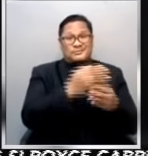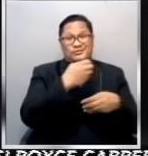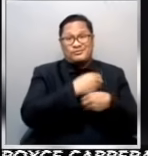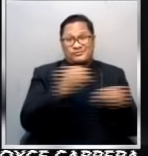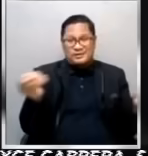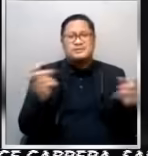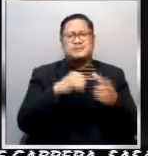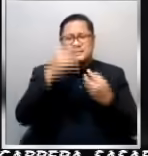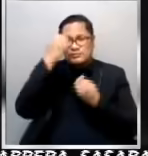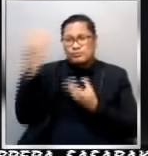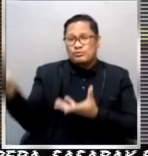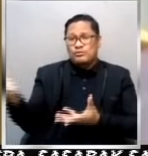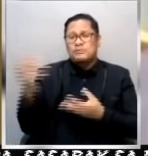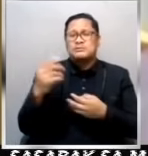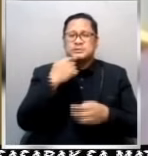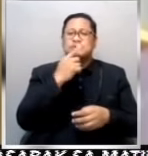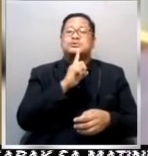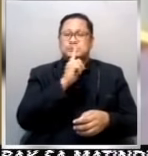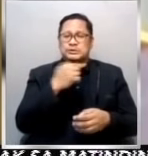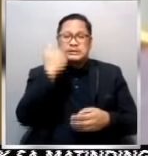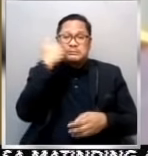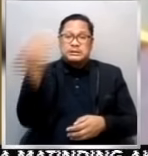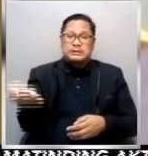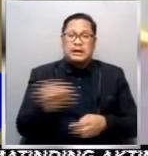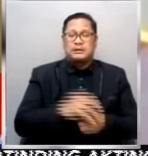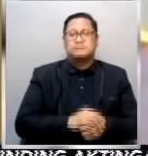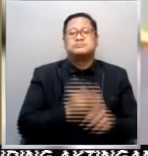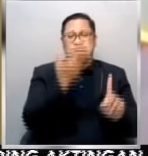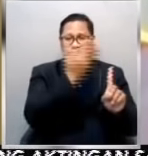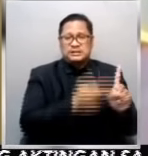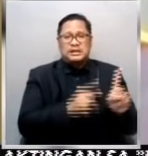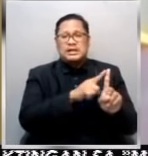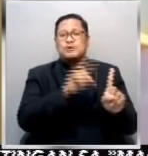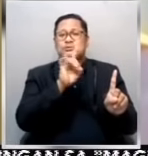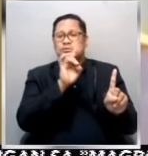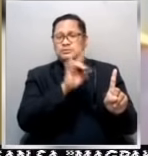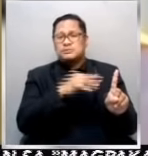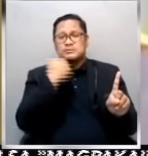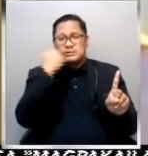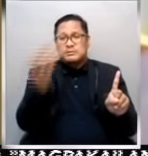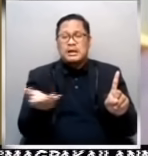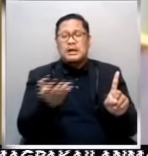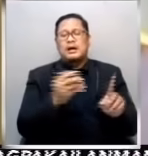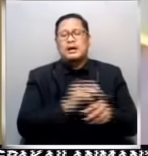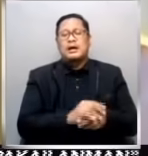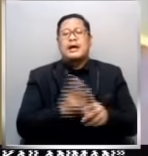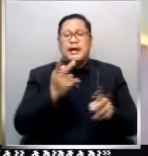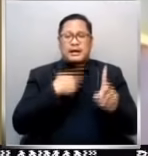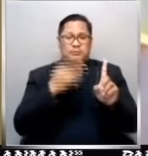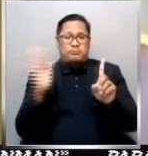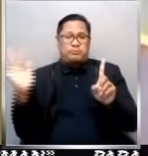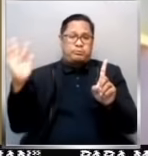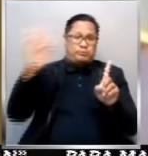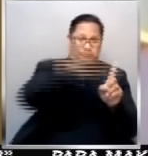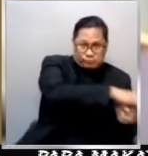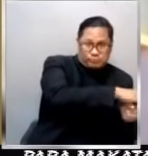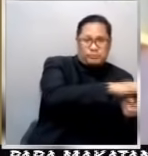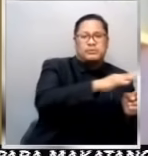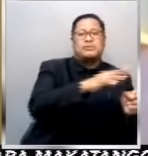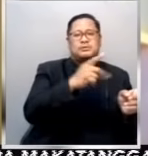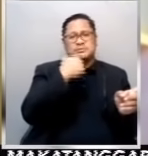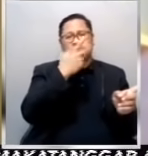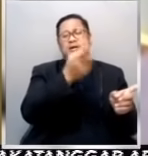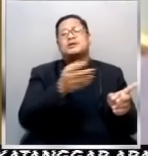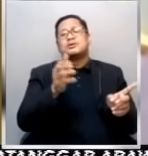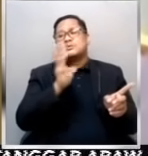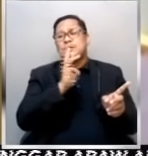na wala na siya. Na siya lang ang nawala. Na humampas siya, may malakas na alon, humampas siya,